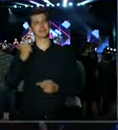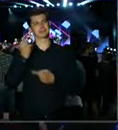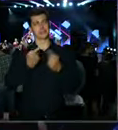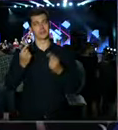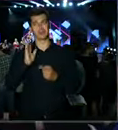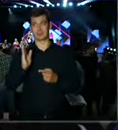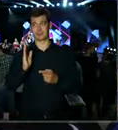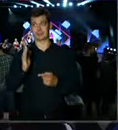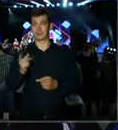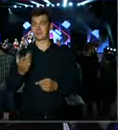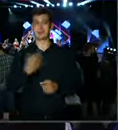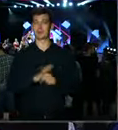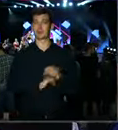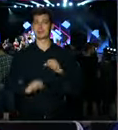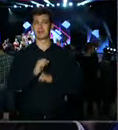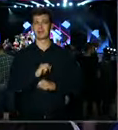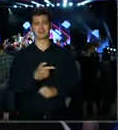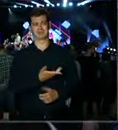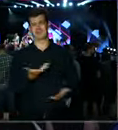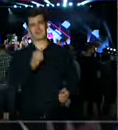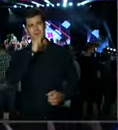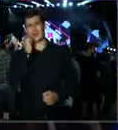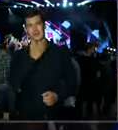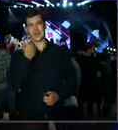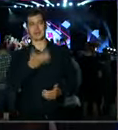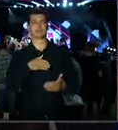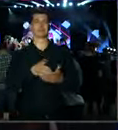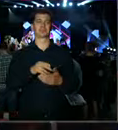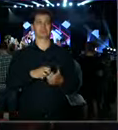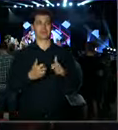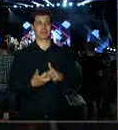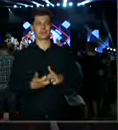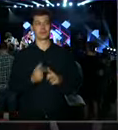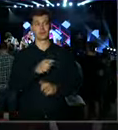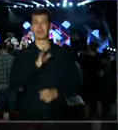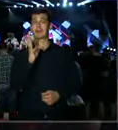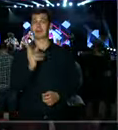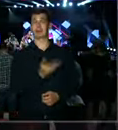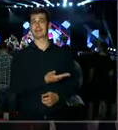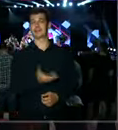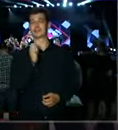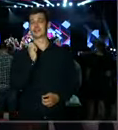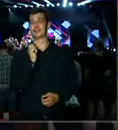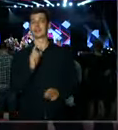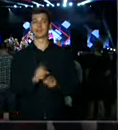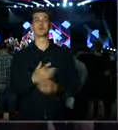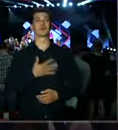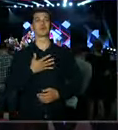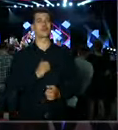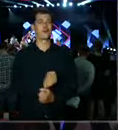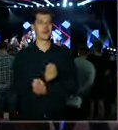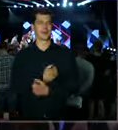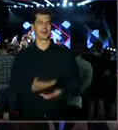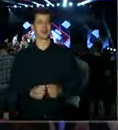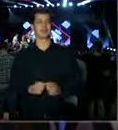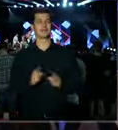przekonaliśmy Państwa, że niepełnosprawność nie jest żadną barierą i przeszkodą, aby być pięknym, aby czuć się kochanym i